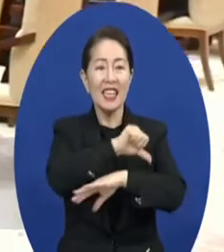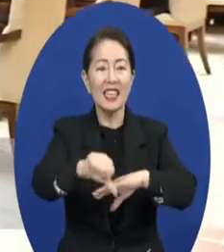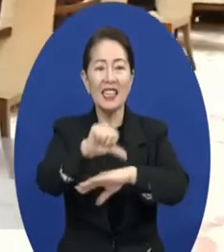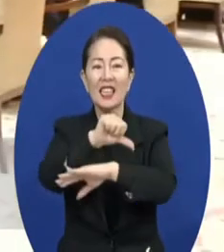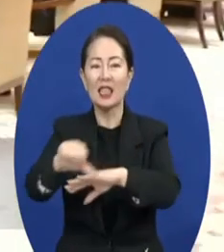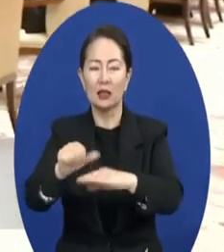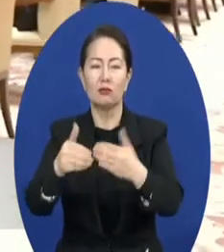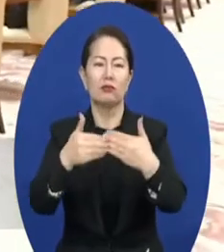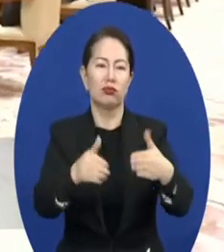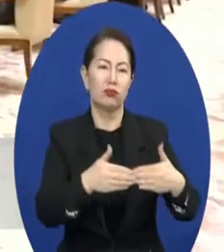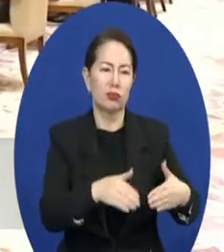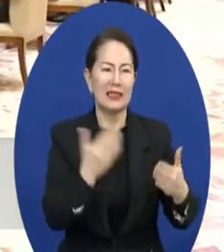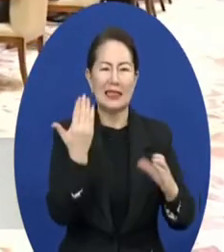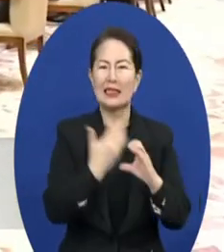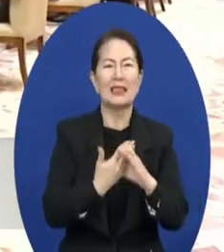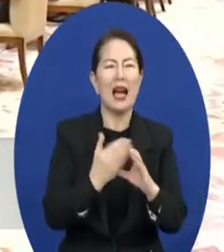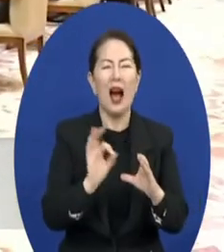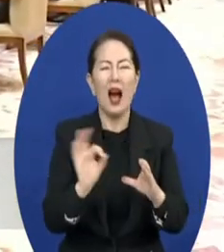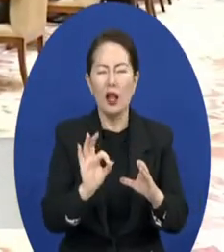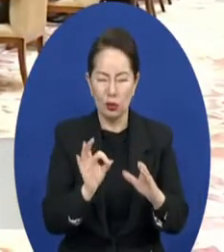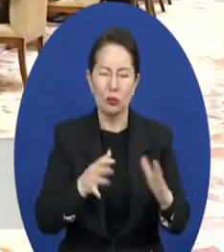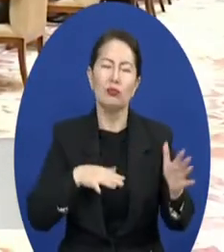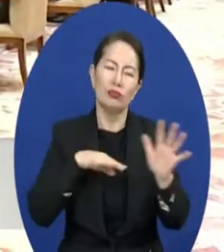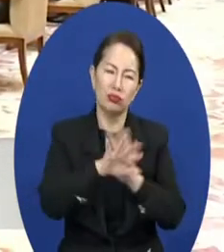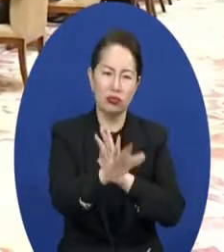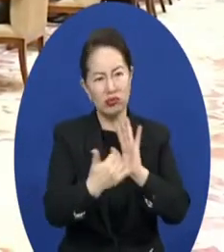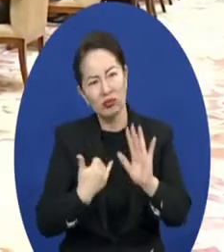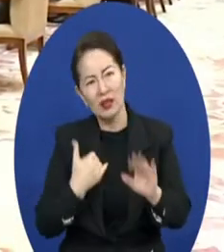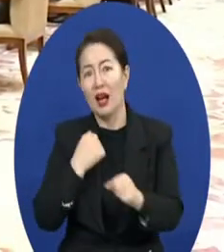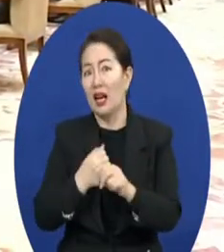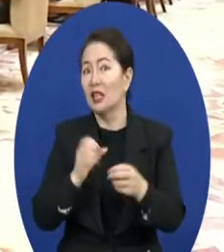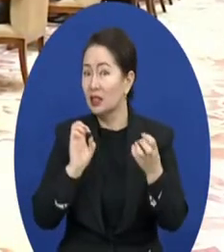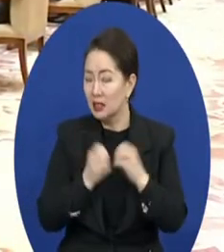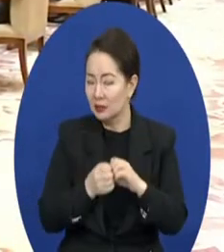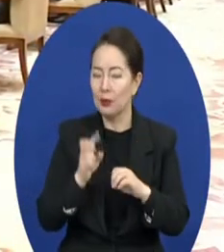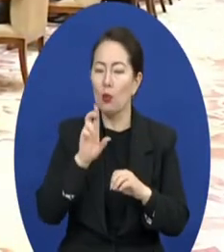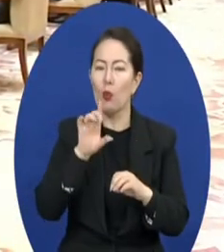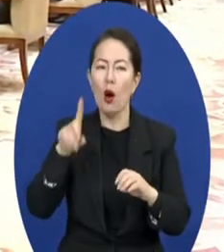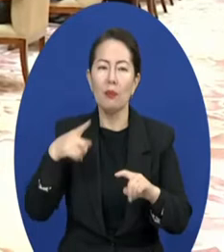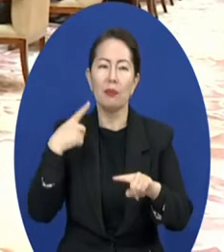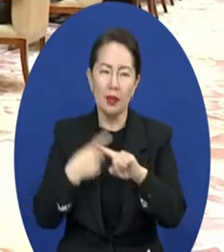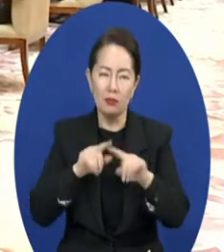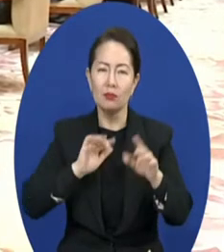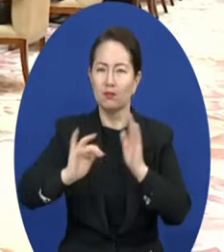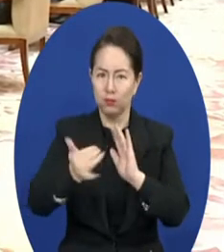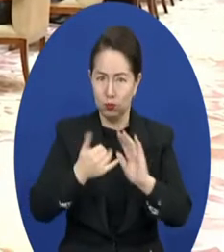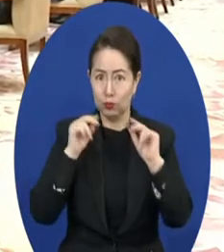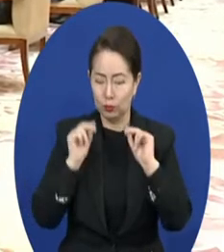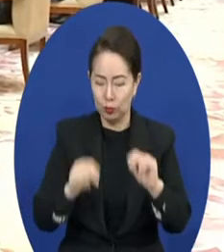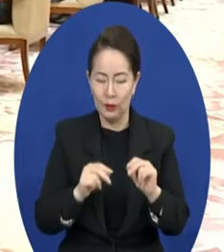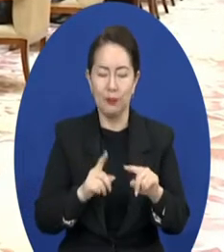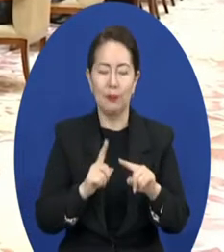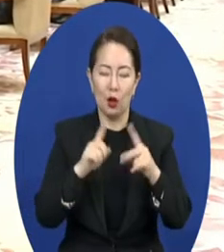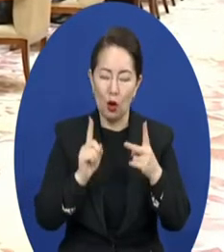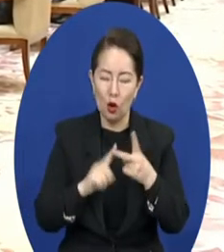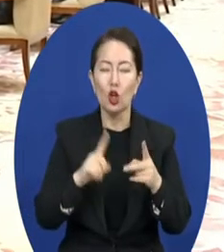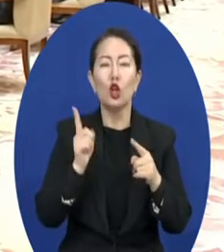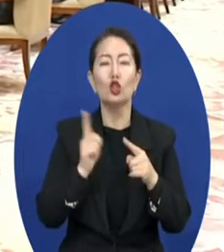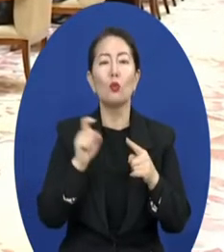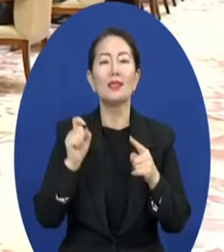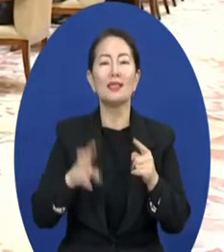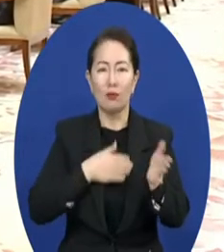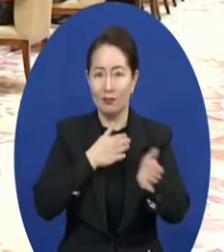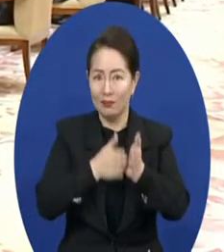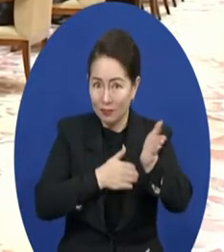хилийн бомбтуудын саадгүй нэвтрүүлэх ажиллагааг хангах, бомбтуудын нэвтрүүлэх хүчин чадлыг нэмэгдүүлнэ, мөн харилцан тохиролцсон төмөр замын бомбтуудын бүтээн